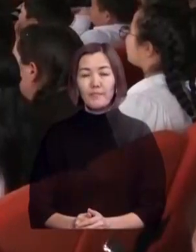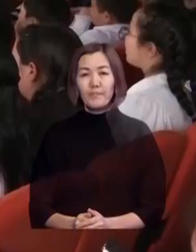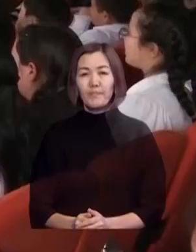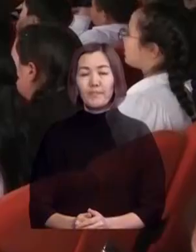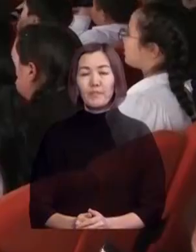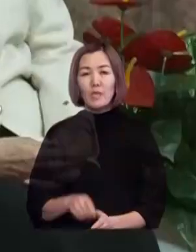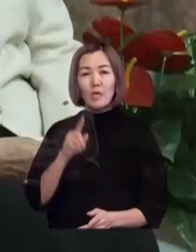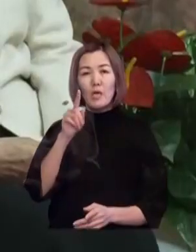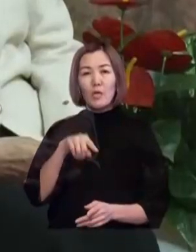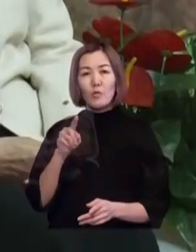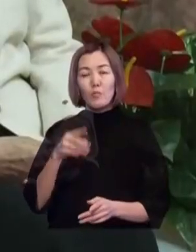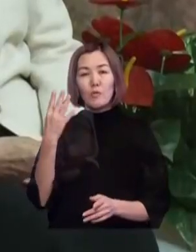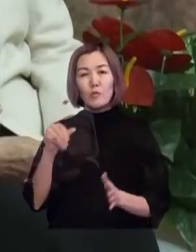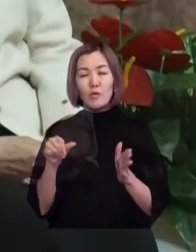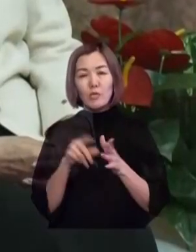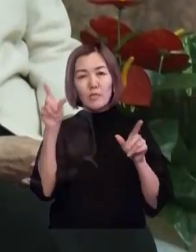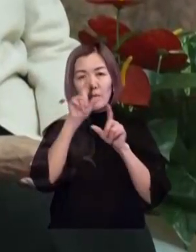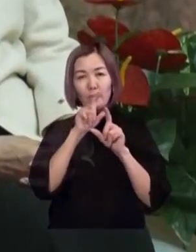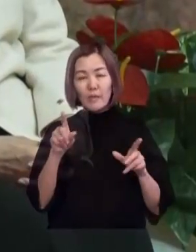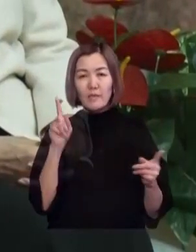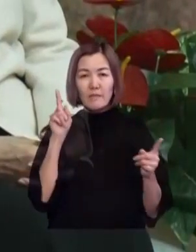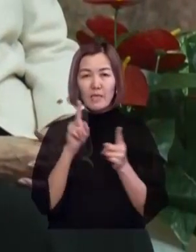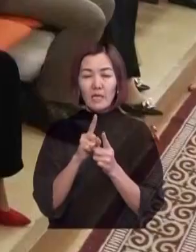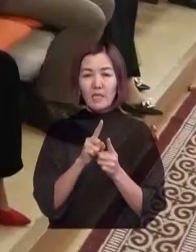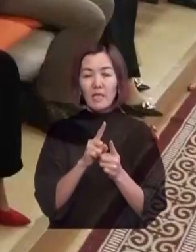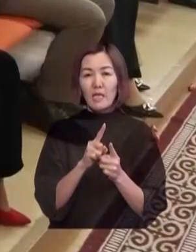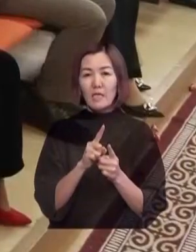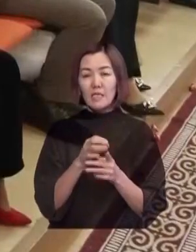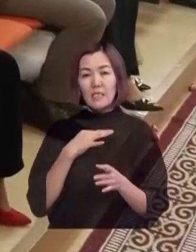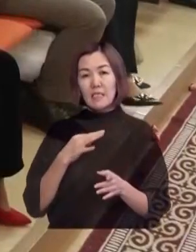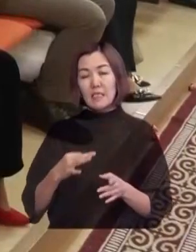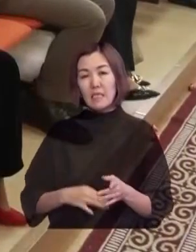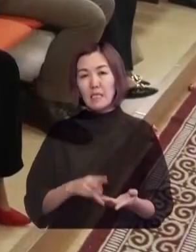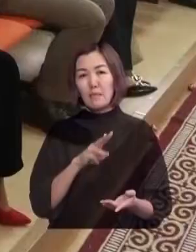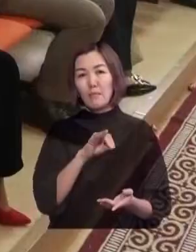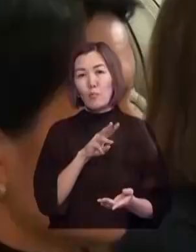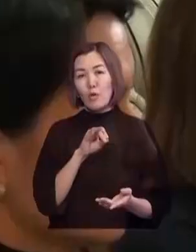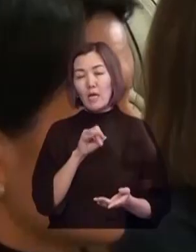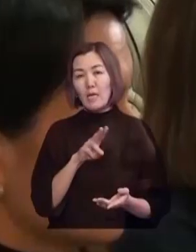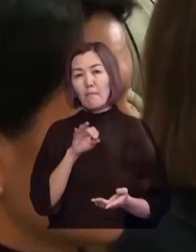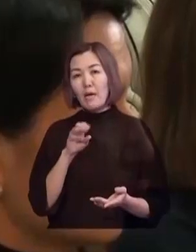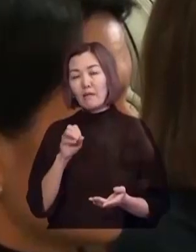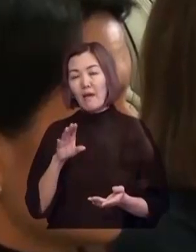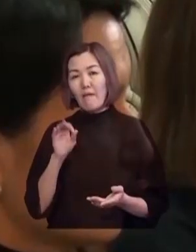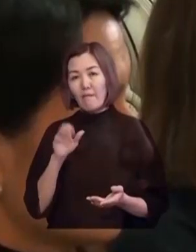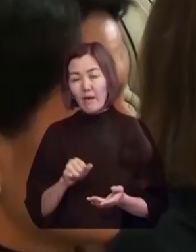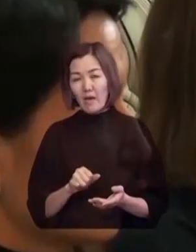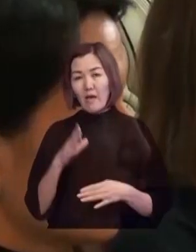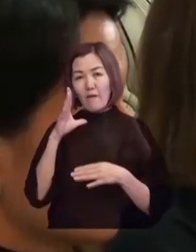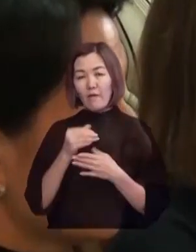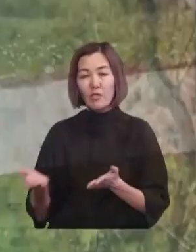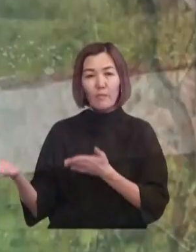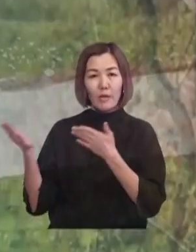Учащиеся школы номер 46 с особым энтузиазмом встретили Жулдыза Мукагалиулы и его супругу. Кроме того, на этот вечер были